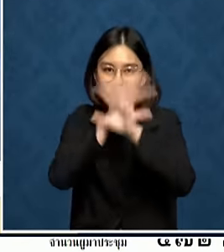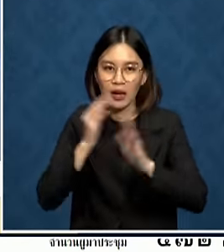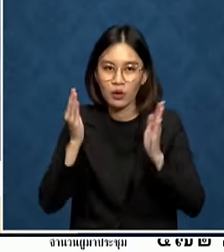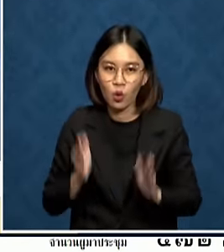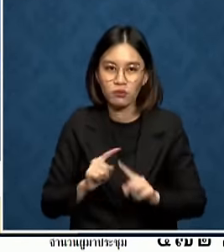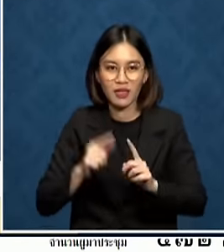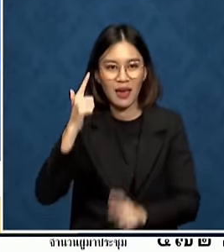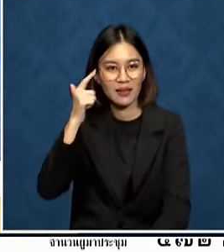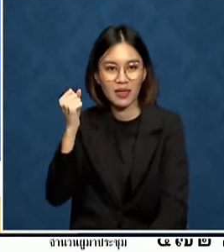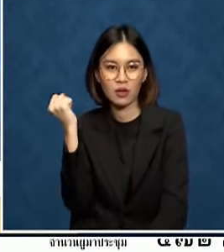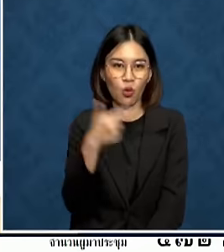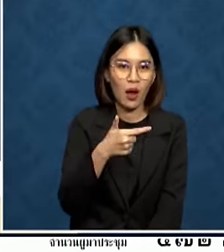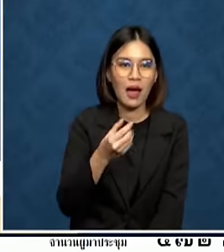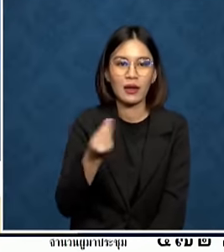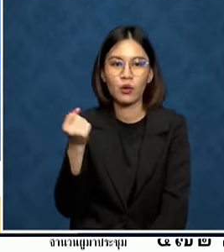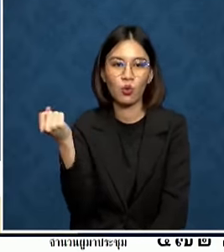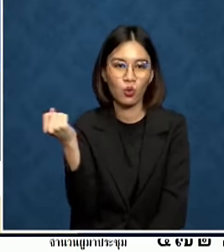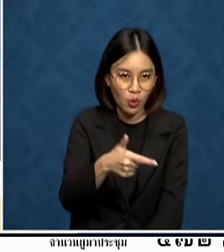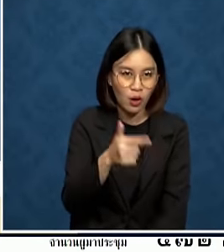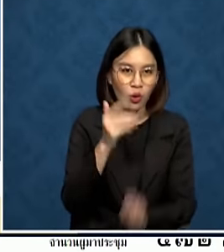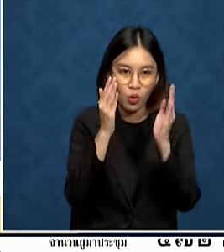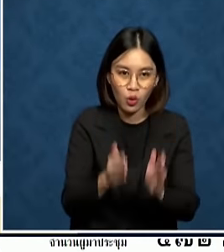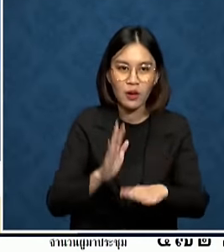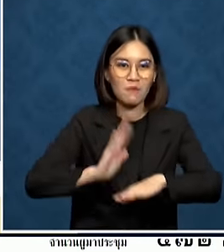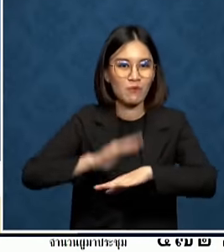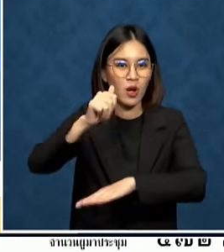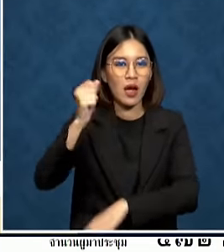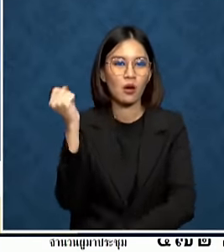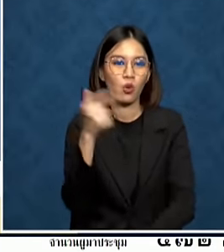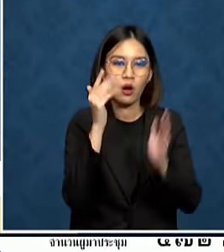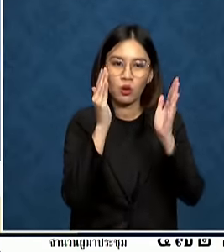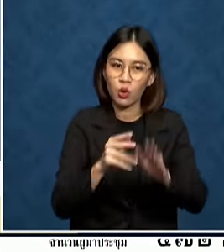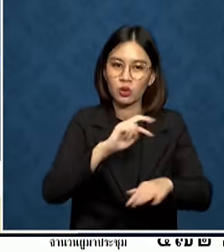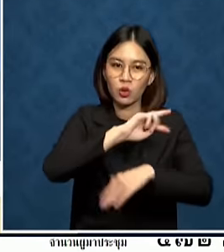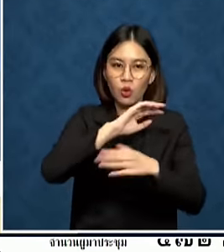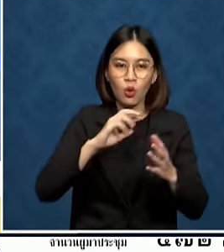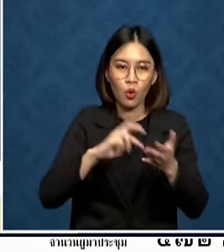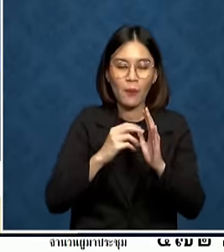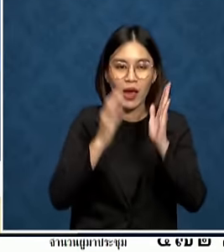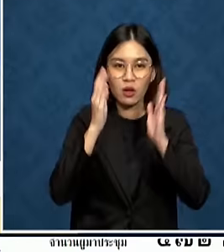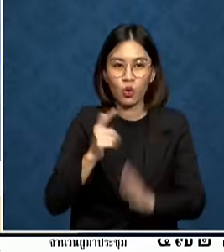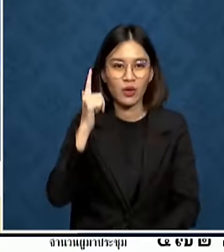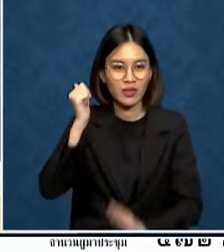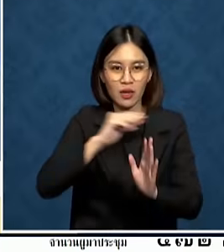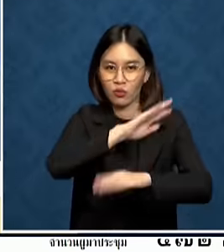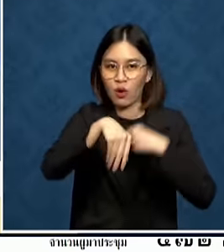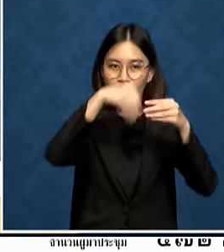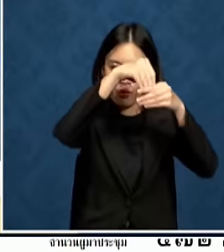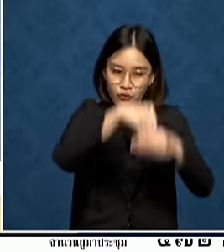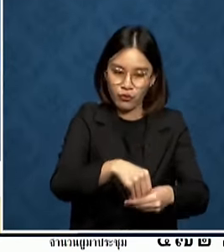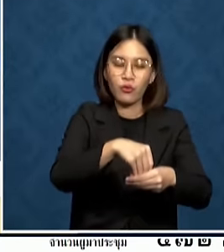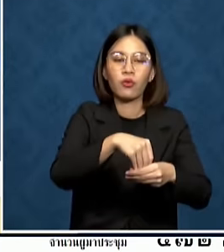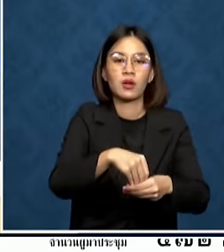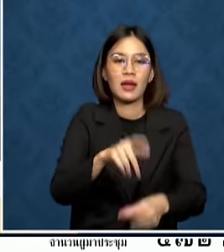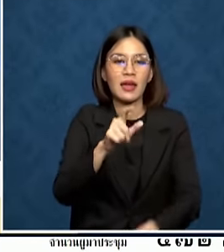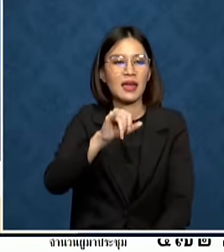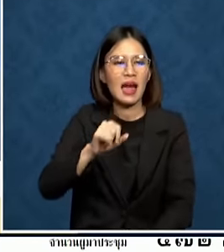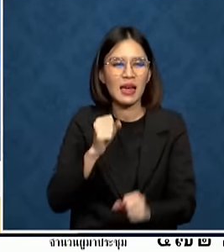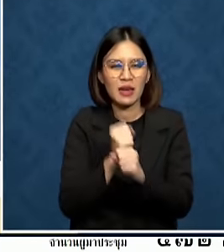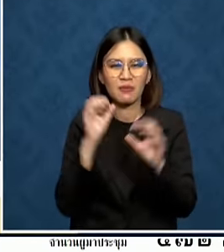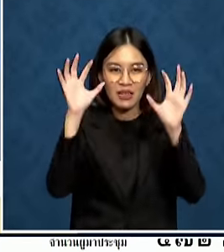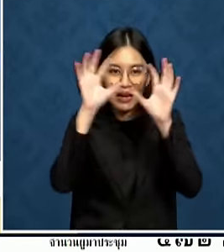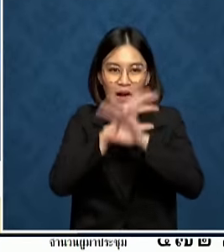เก่งกว่าเร็วกว่ามีประสิทธิภาพสูงกว่าเหมือนรวมเอาคนเก่งๆมาไว้ด้วยกันปัจจุบัน AIทำงานได้เหมือนมนุษย์